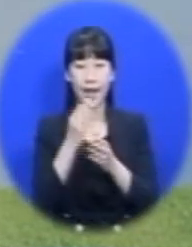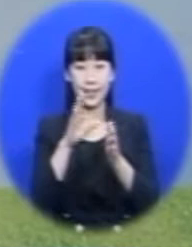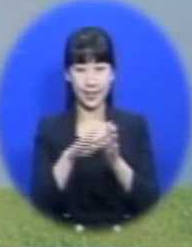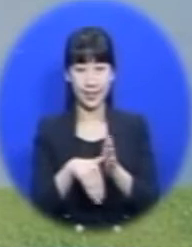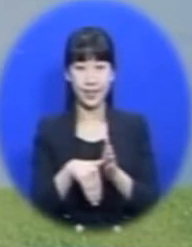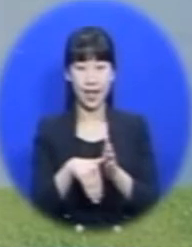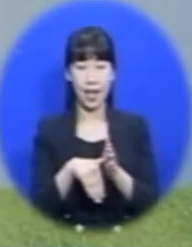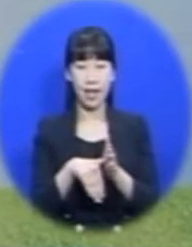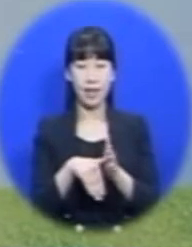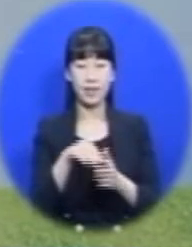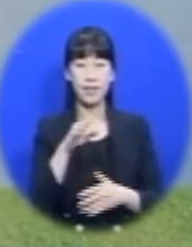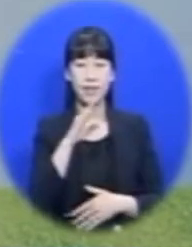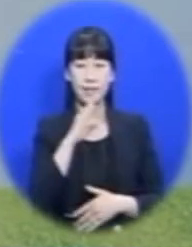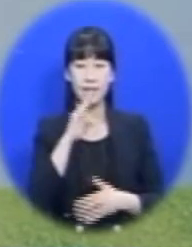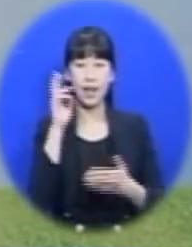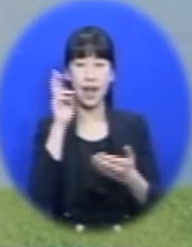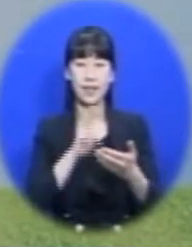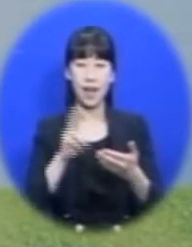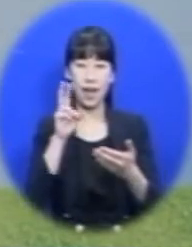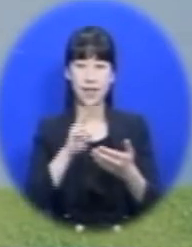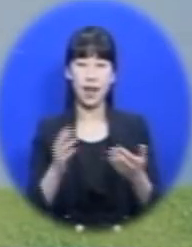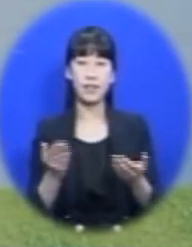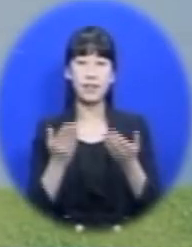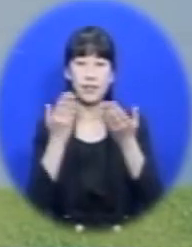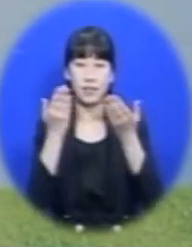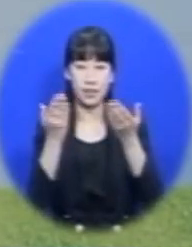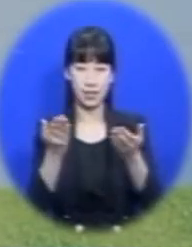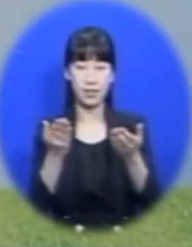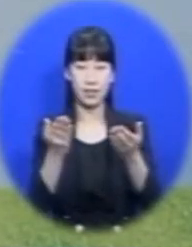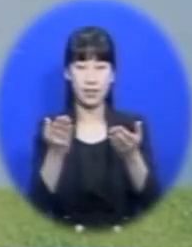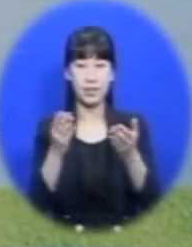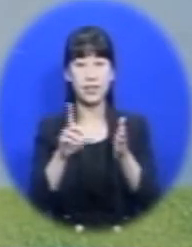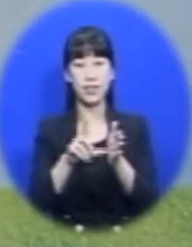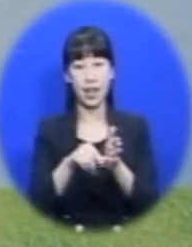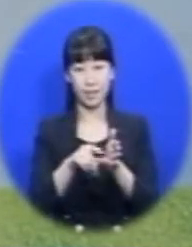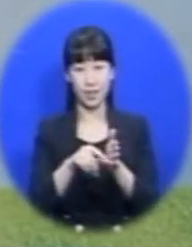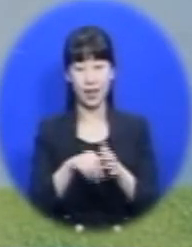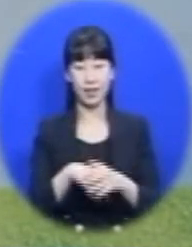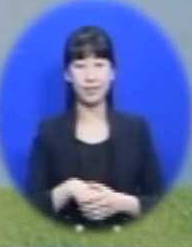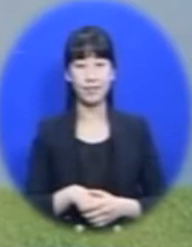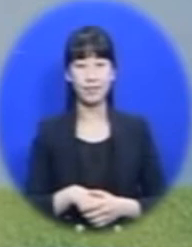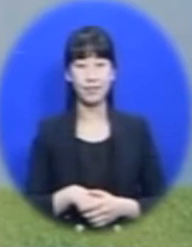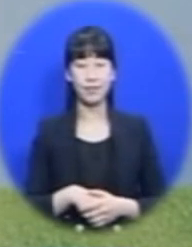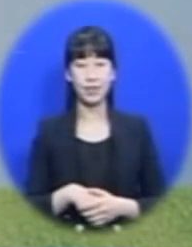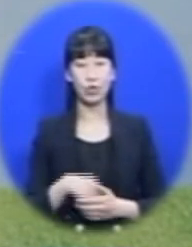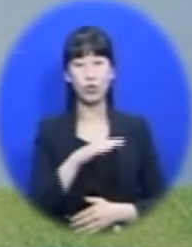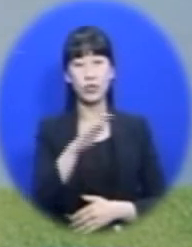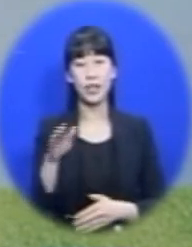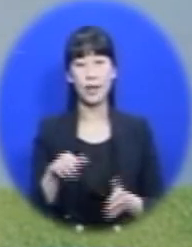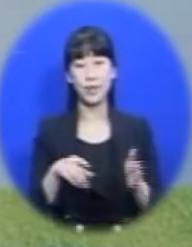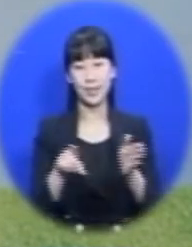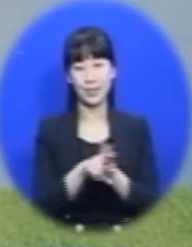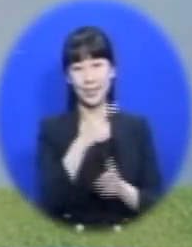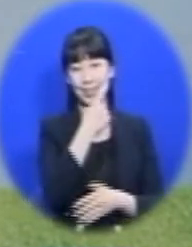사실은 그때가 진짜 이제 찬양을 해야 할 때입니다. 그게 예수를 믿는 우리들의 믿음이에요.